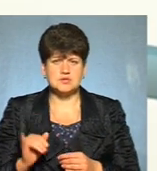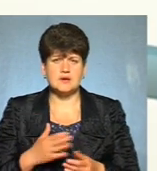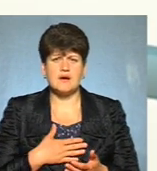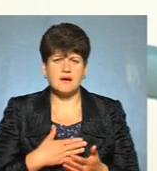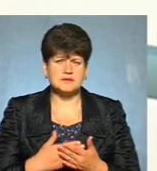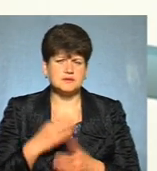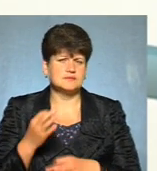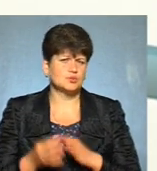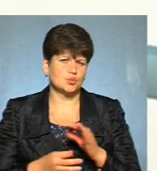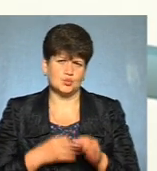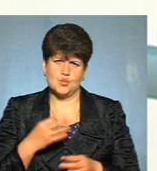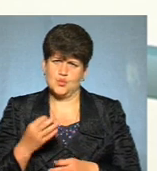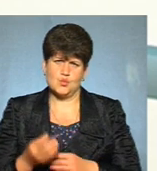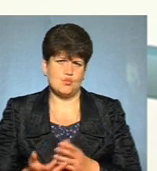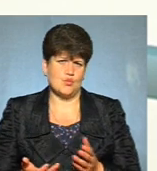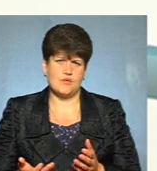круглодобово.